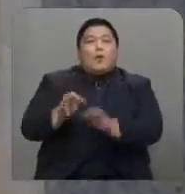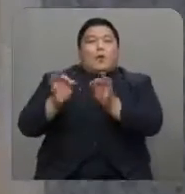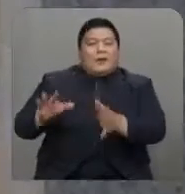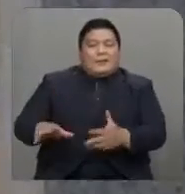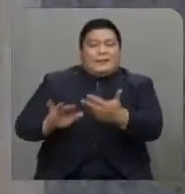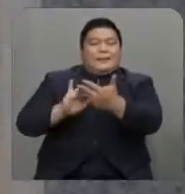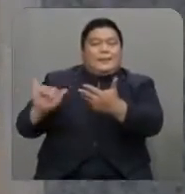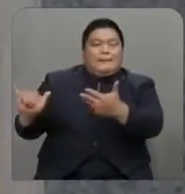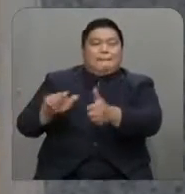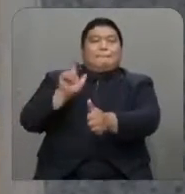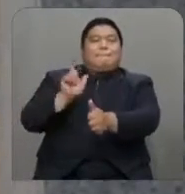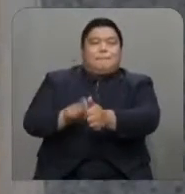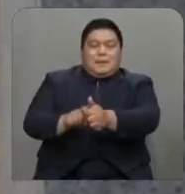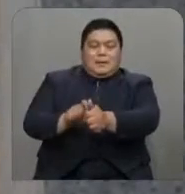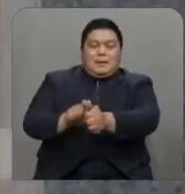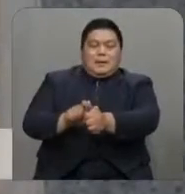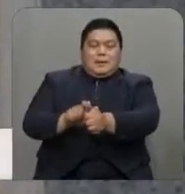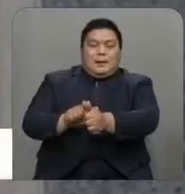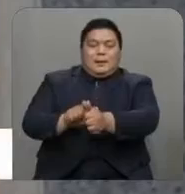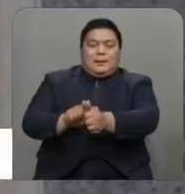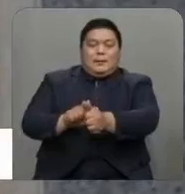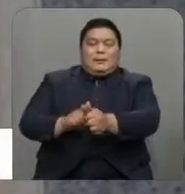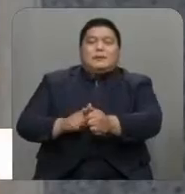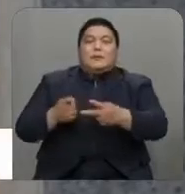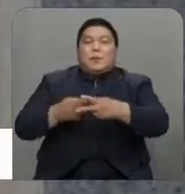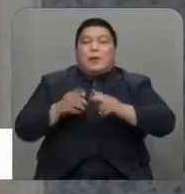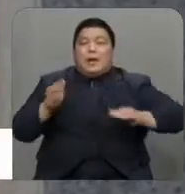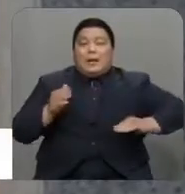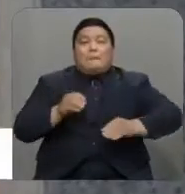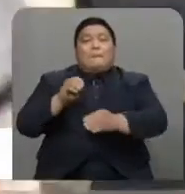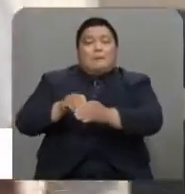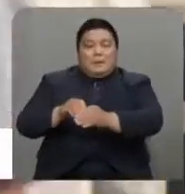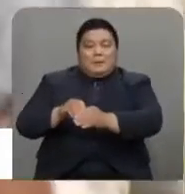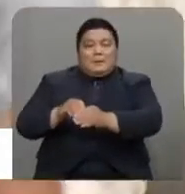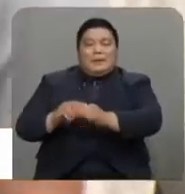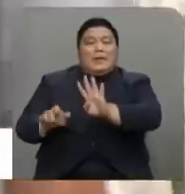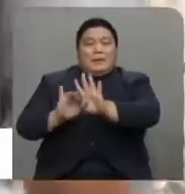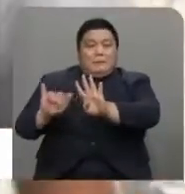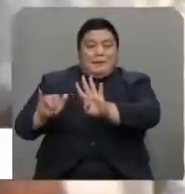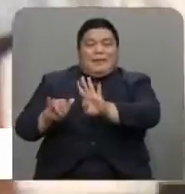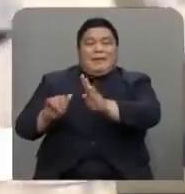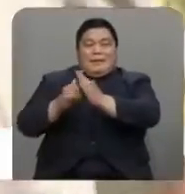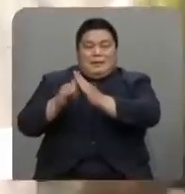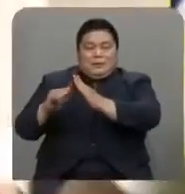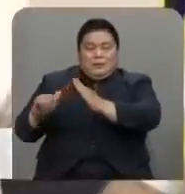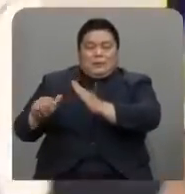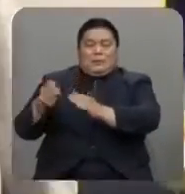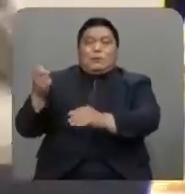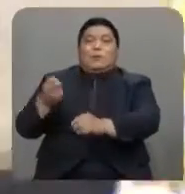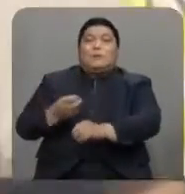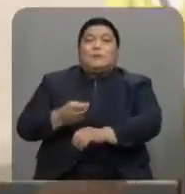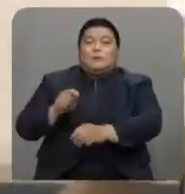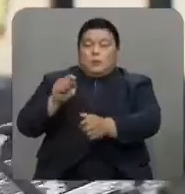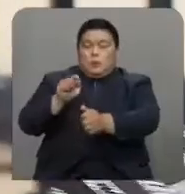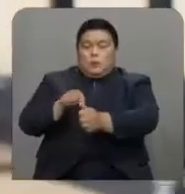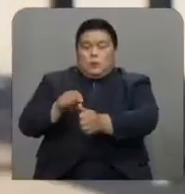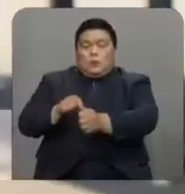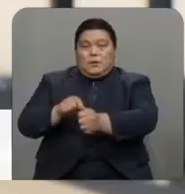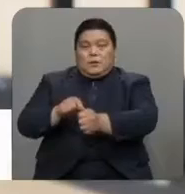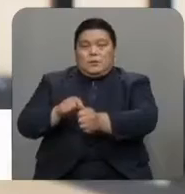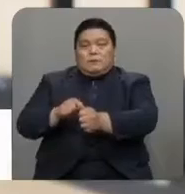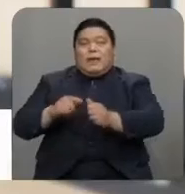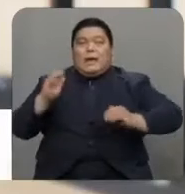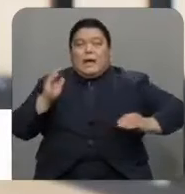8명이 코로나19 양성 판정을 받았습니다. 우선 초등학생을 포함한 일가족 4명이 확진됐는데요. 보건당국은 해당